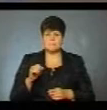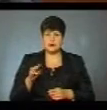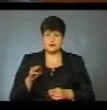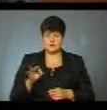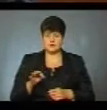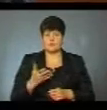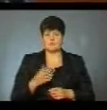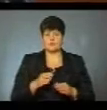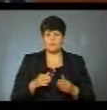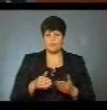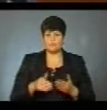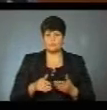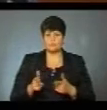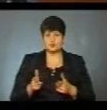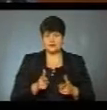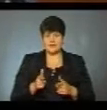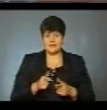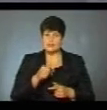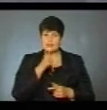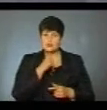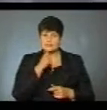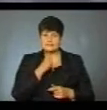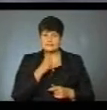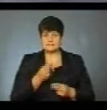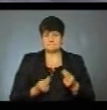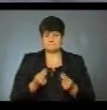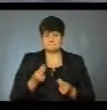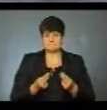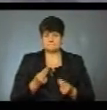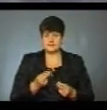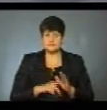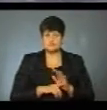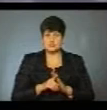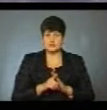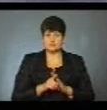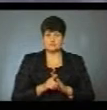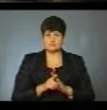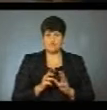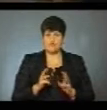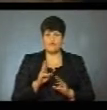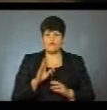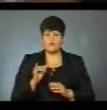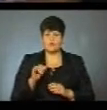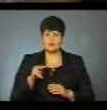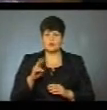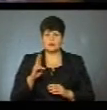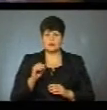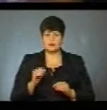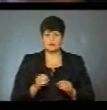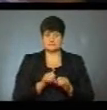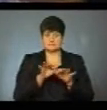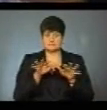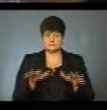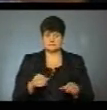для дітей підготували досліди і експерименти в ігровій формі. Спочатку запалили вулкан. А Пушанечка